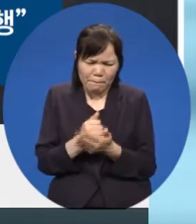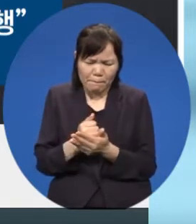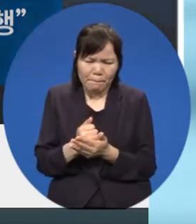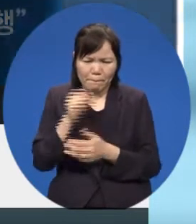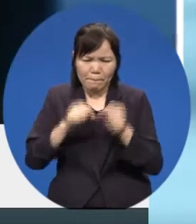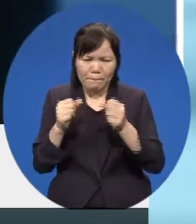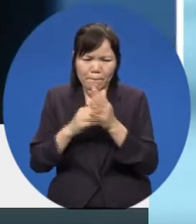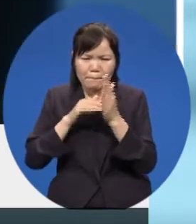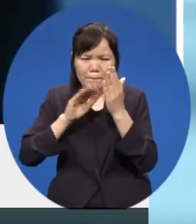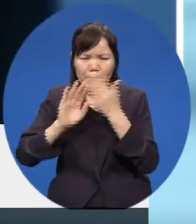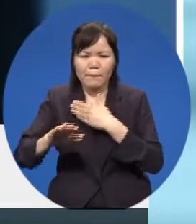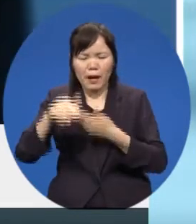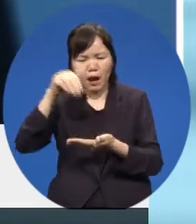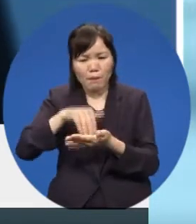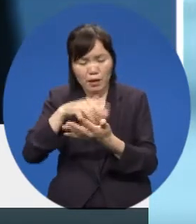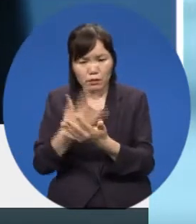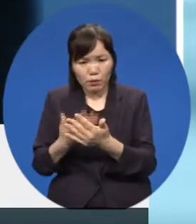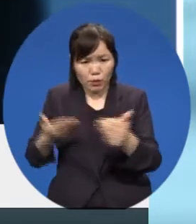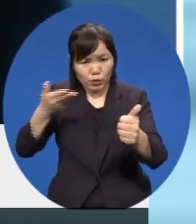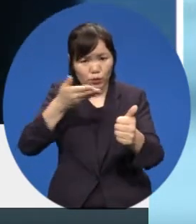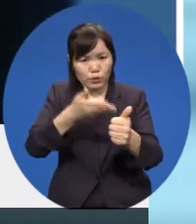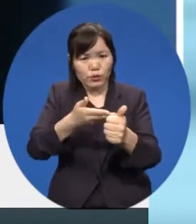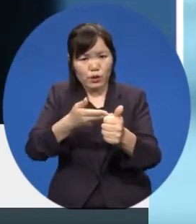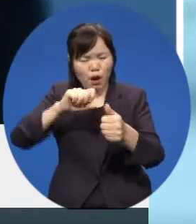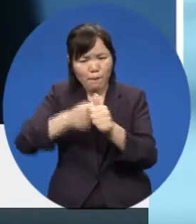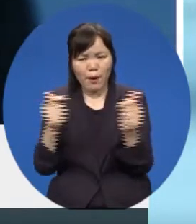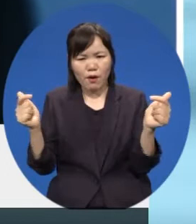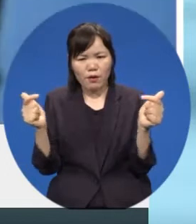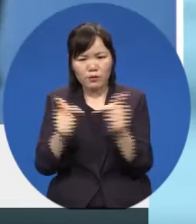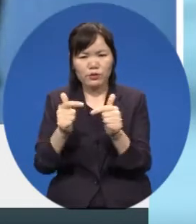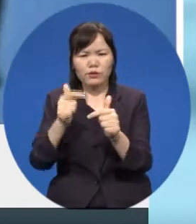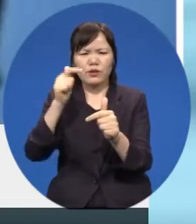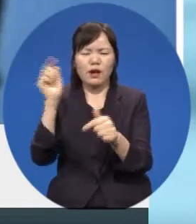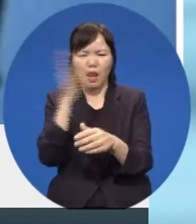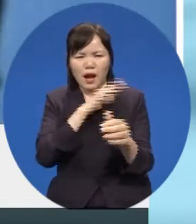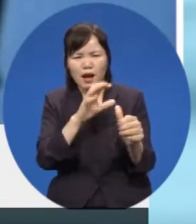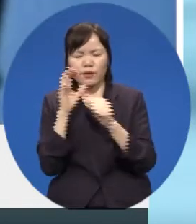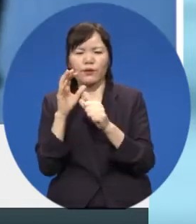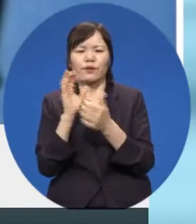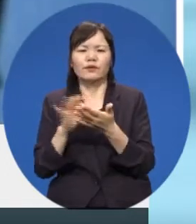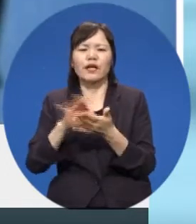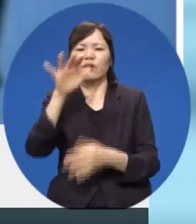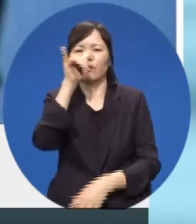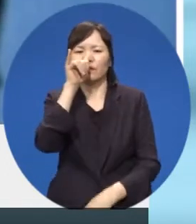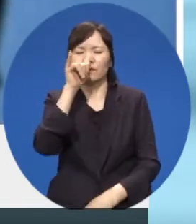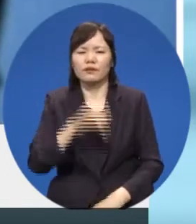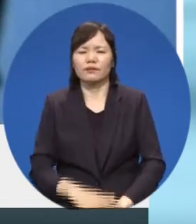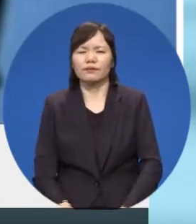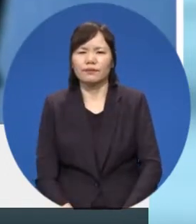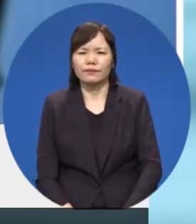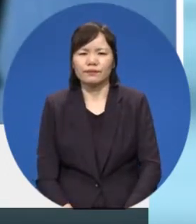범죄를 저지른 사람들이 반성문을 제출하는 게 형을 강경 받기 위한 악용에 수단으로 사용하고 있다 라고 하는 측면이